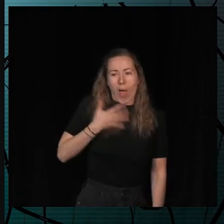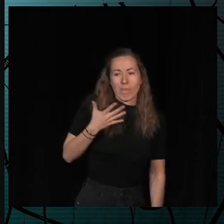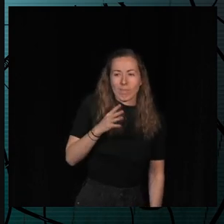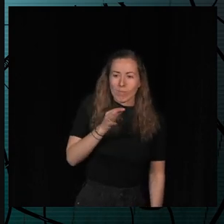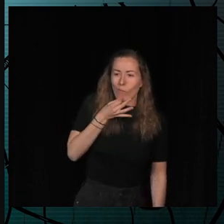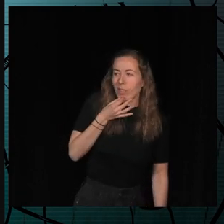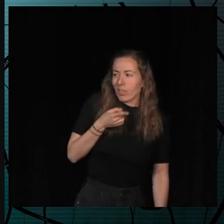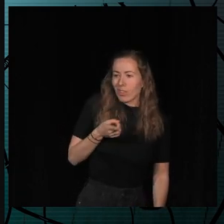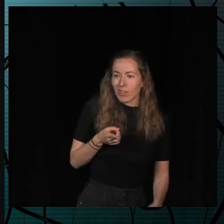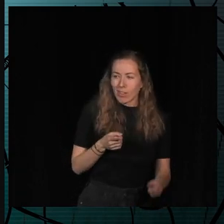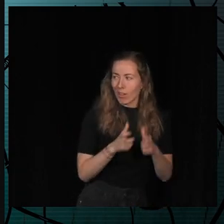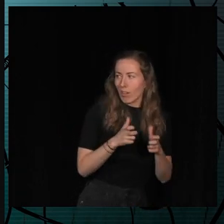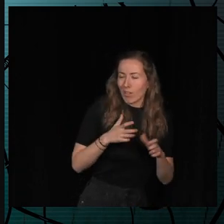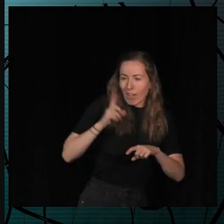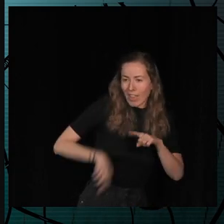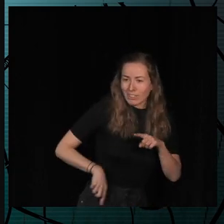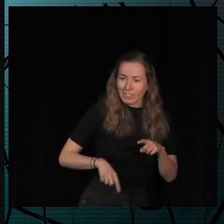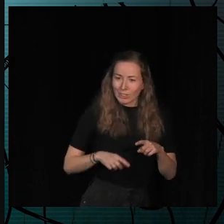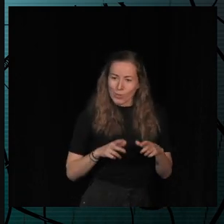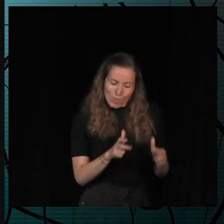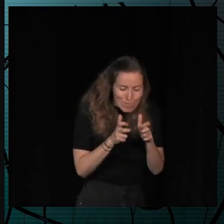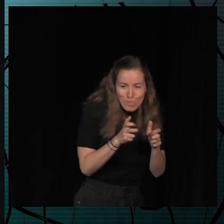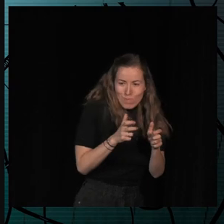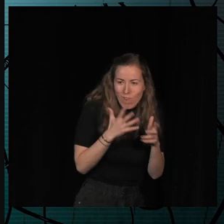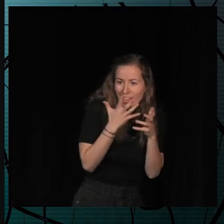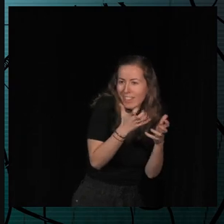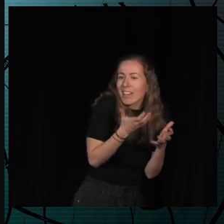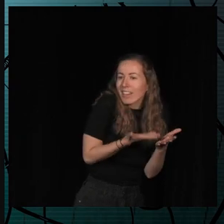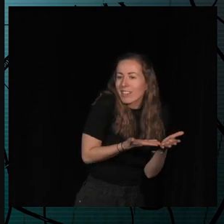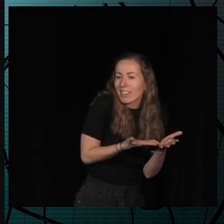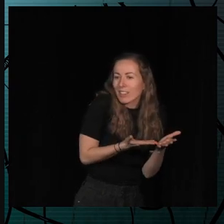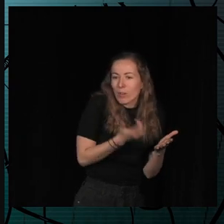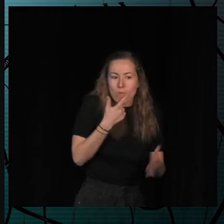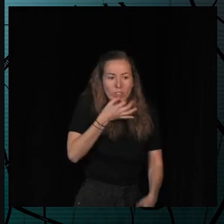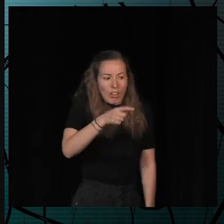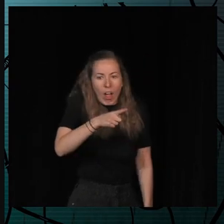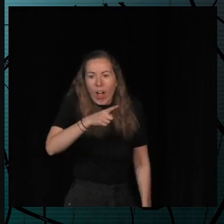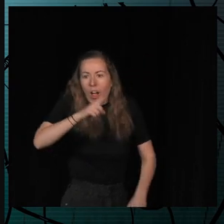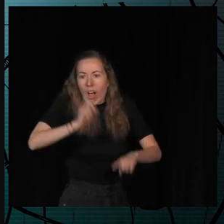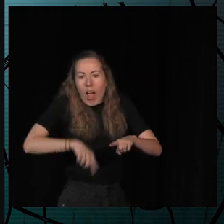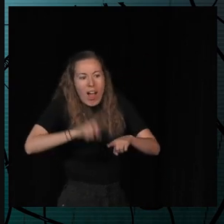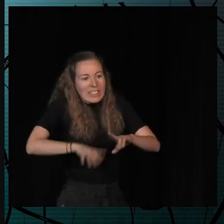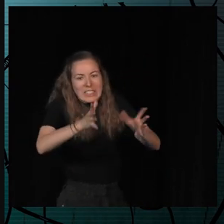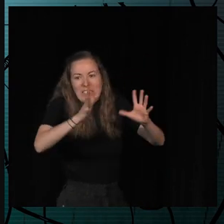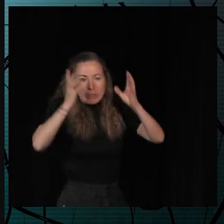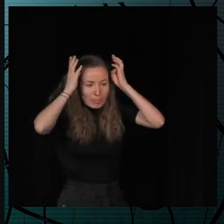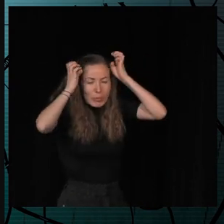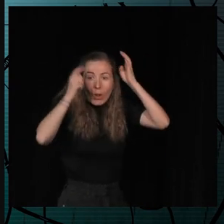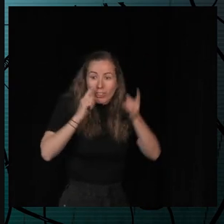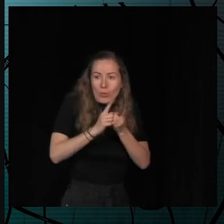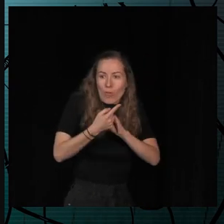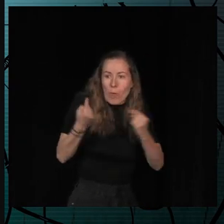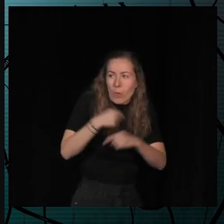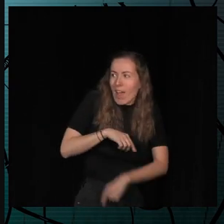objet interdit et cetera c'est toute la problématique c'est-à-dire à force de d'en faire un objet diabolisant bah on en fait un objet de convoitise et de